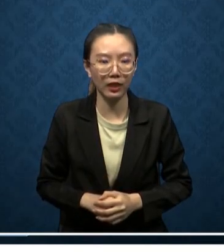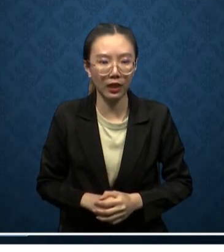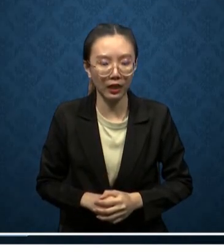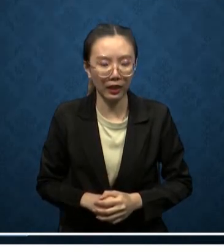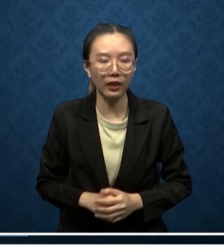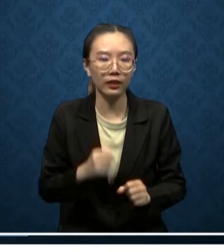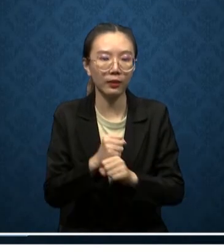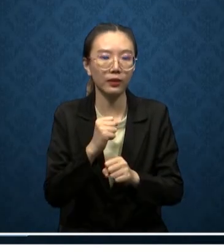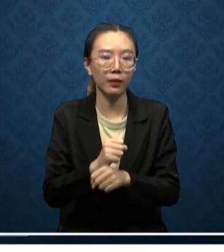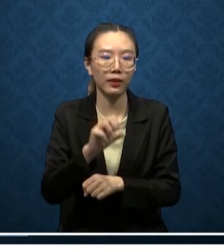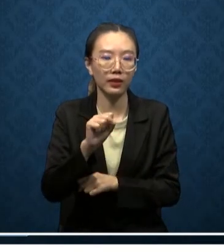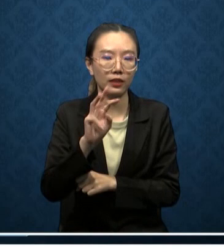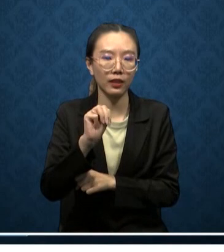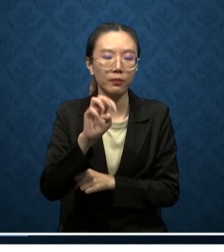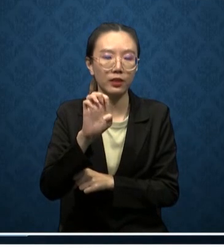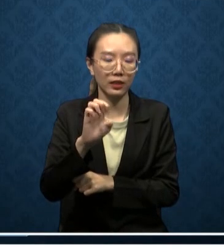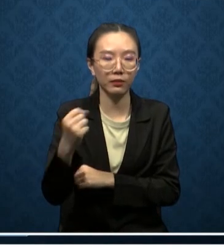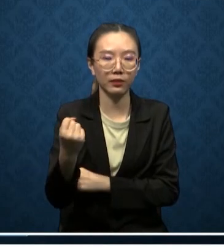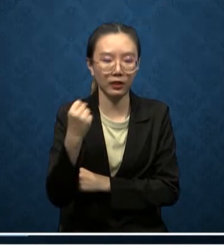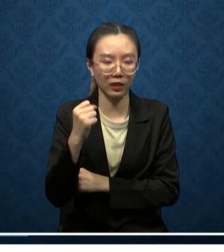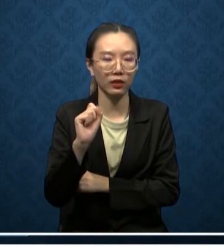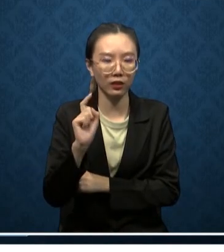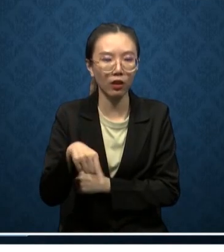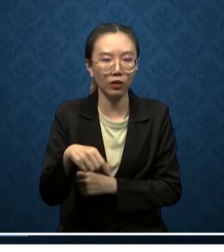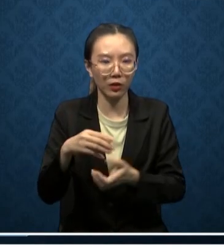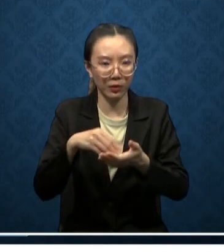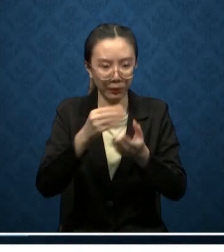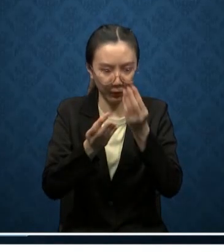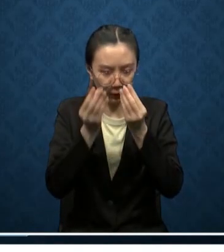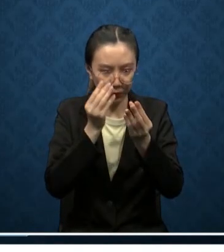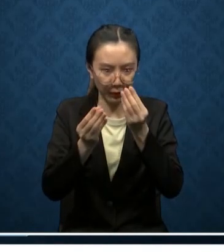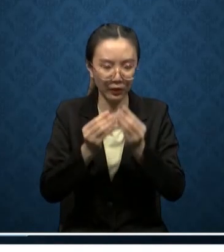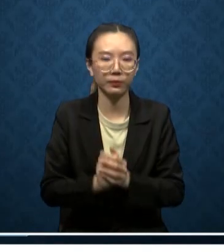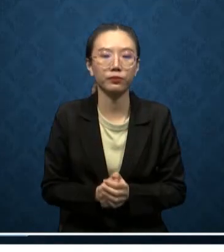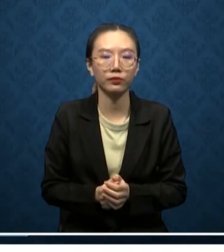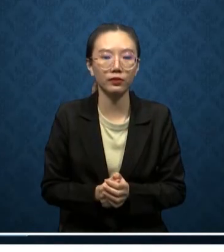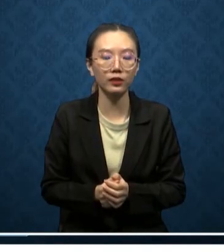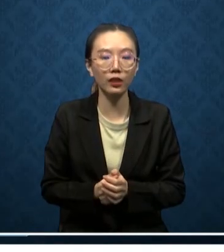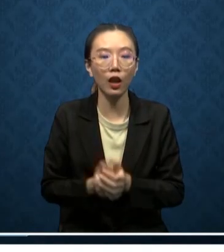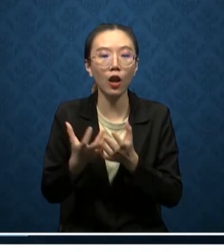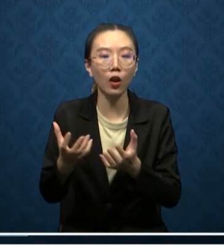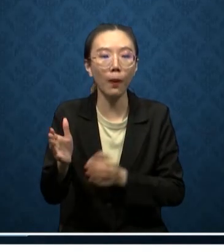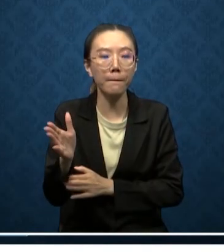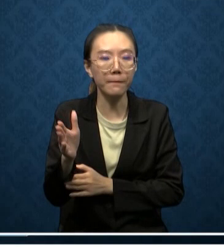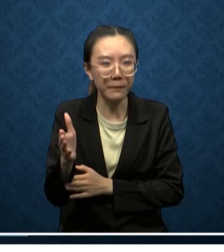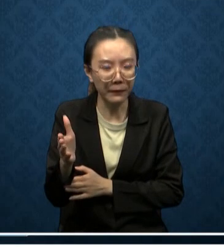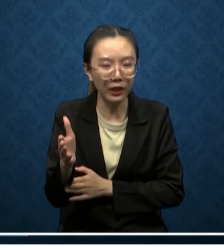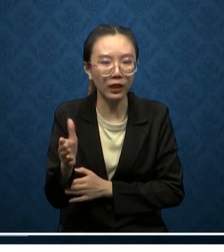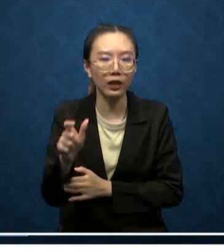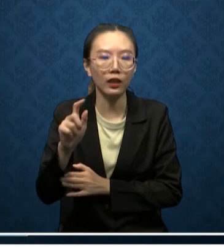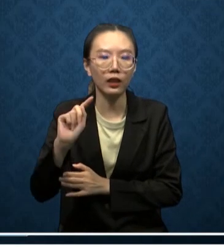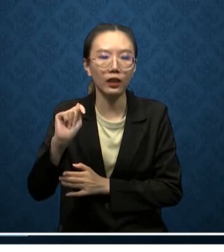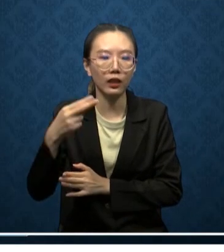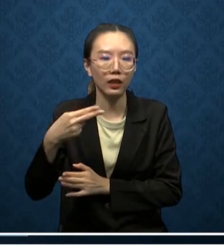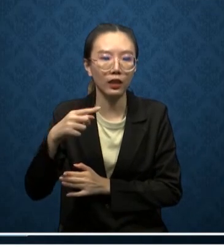SMEเช่นเดียวกันเป็นงานที่อยู่ระดับการศึกษานะครับประเด็นถัดมาเรื่องการแปรรูปสินค้าประมงหรือสินค้าฮาลานก็ตามทั้ง 2